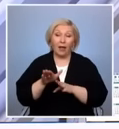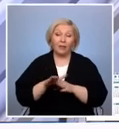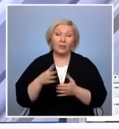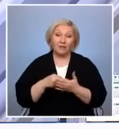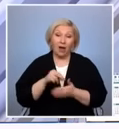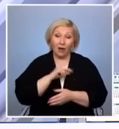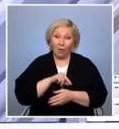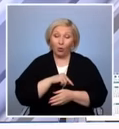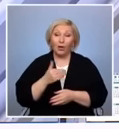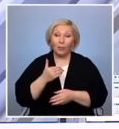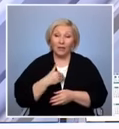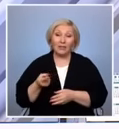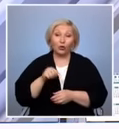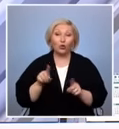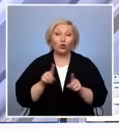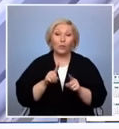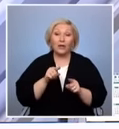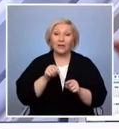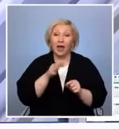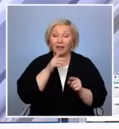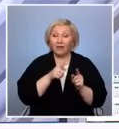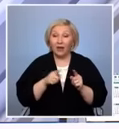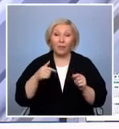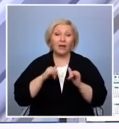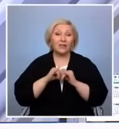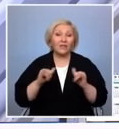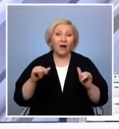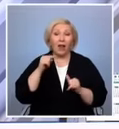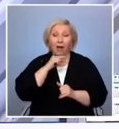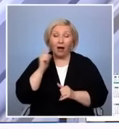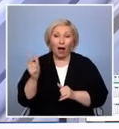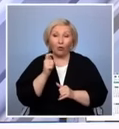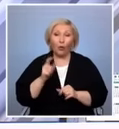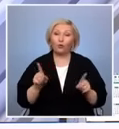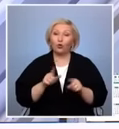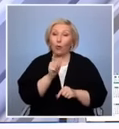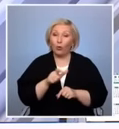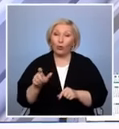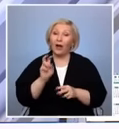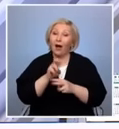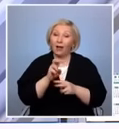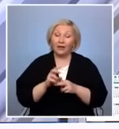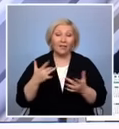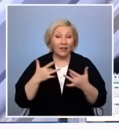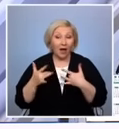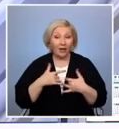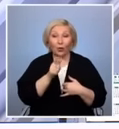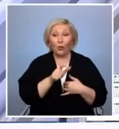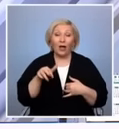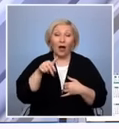нет», как отрезал Хабиров. Но, войдя в роль внезапной разоблачительницы, Светлана Валиева не